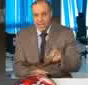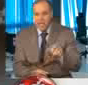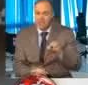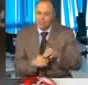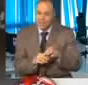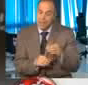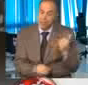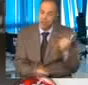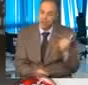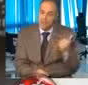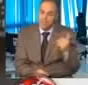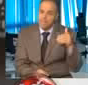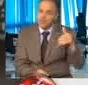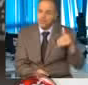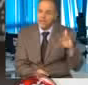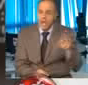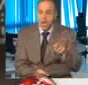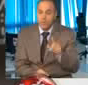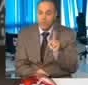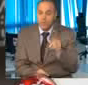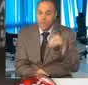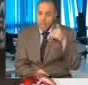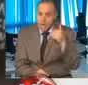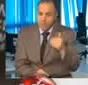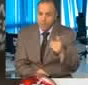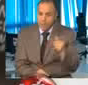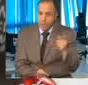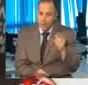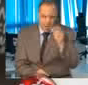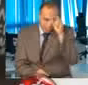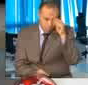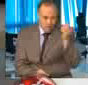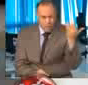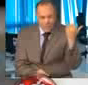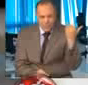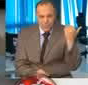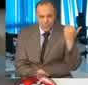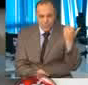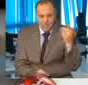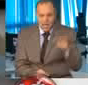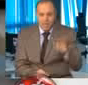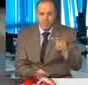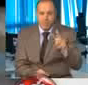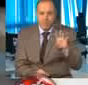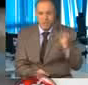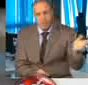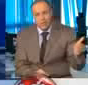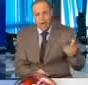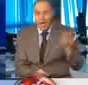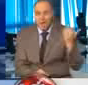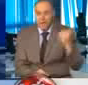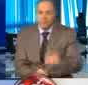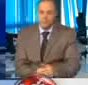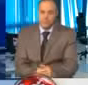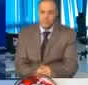ربه منصور هادي إلى السلطة بعدما أطاح به الحوثيون في أواخر 14/2000.